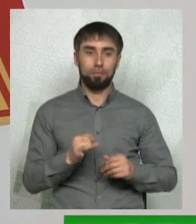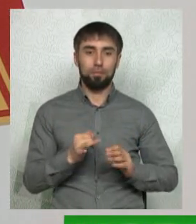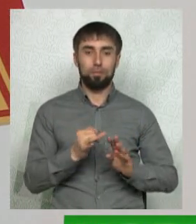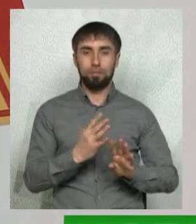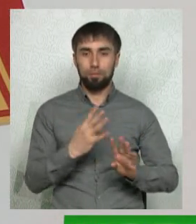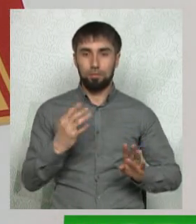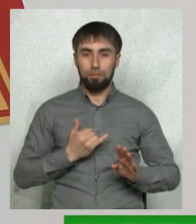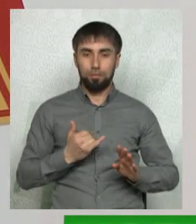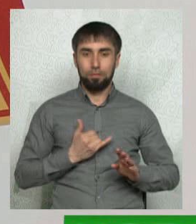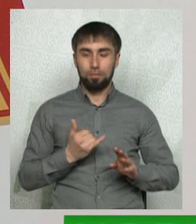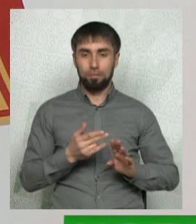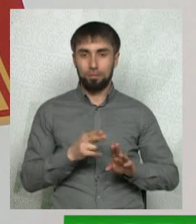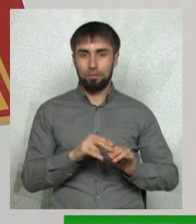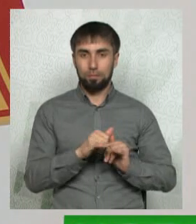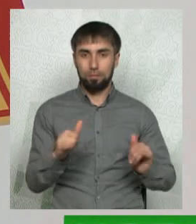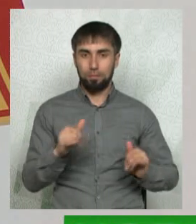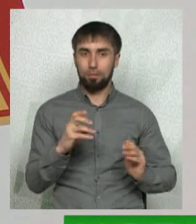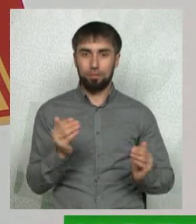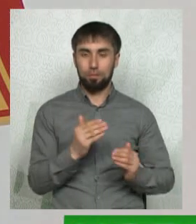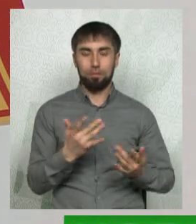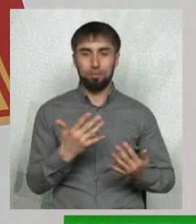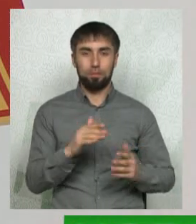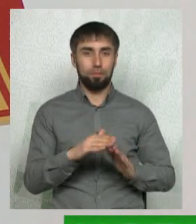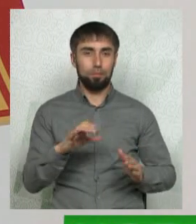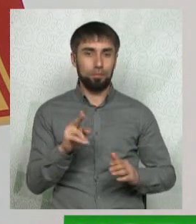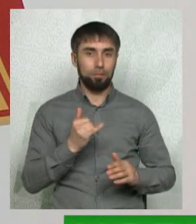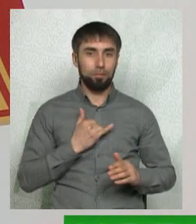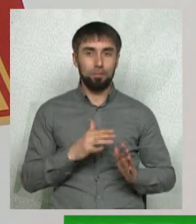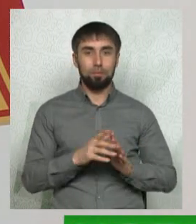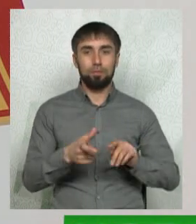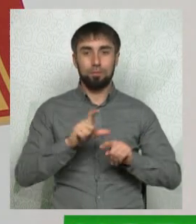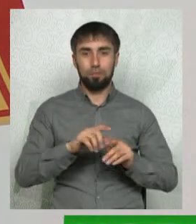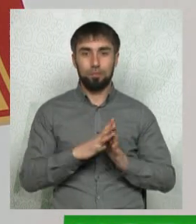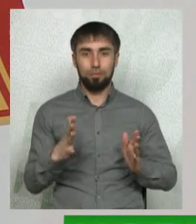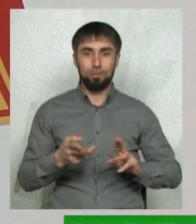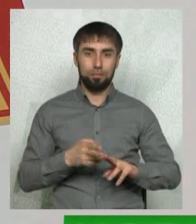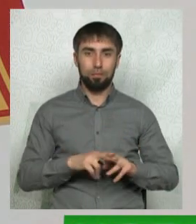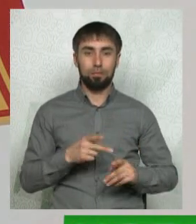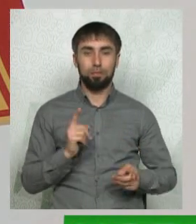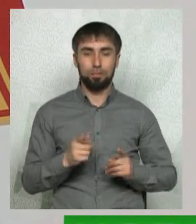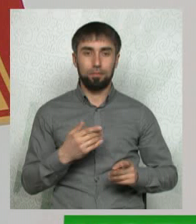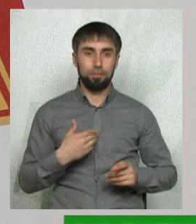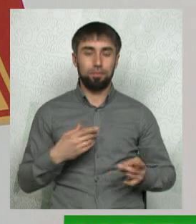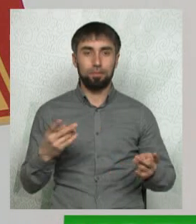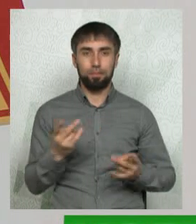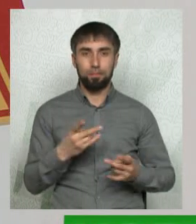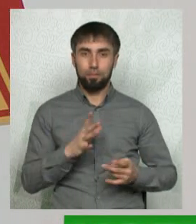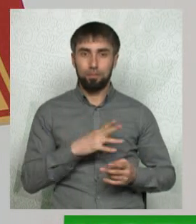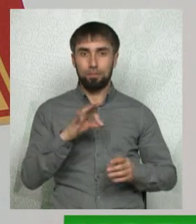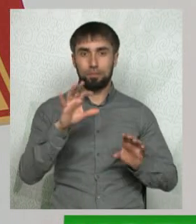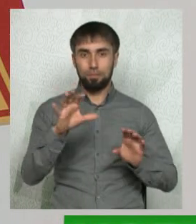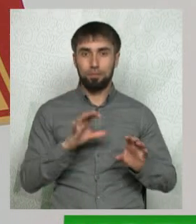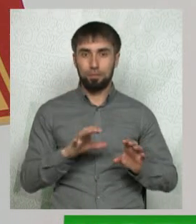у нас увеличиваются, не уменьшаются. Потребность в детских садах у нас очень большая. Поэтому, естественно, нам необходимо, чтобы по закону